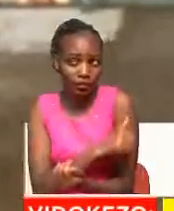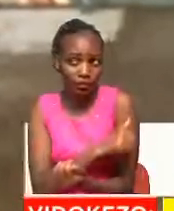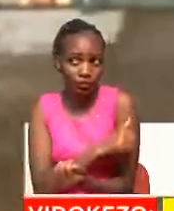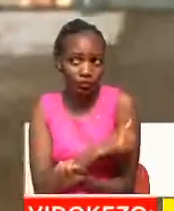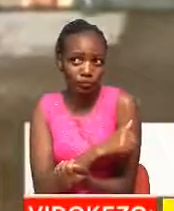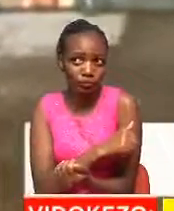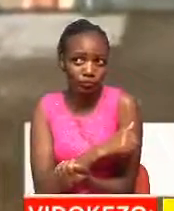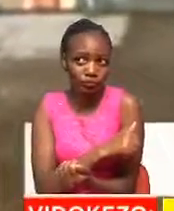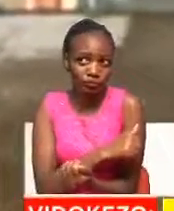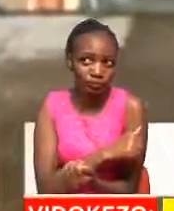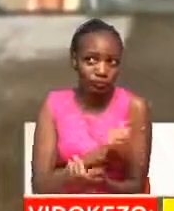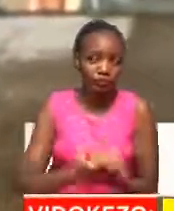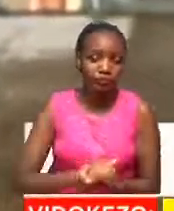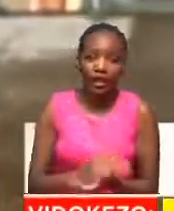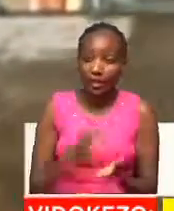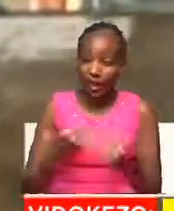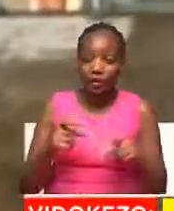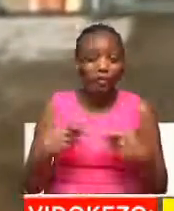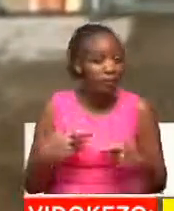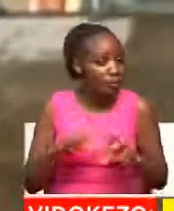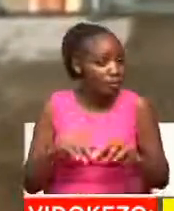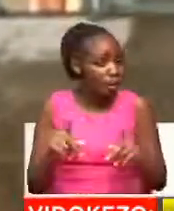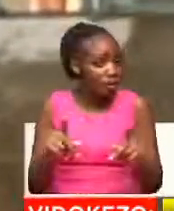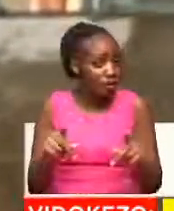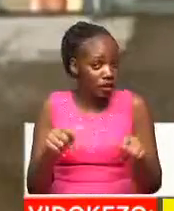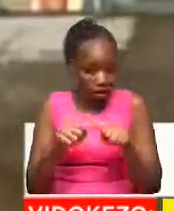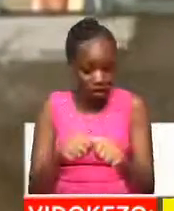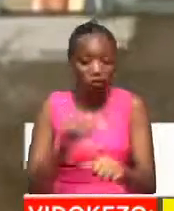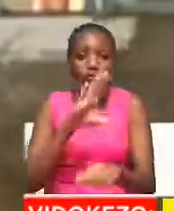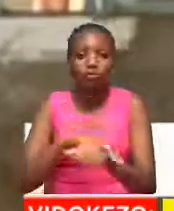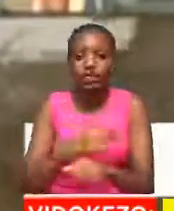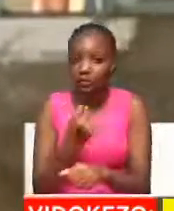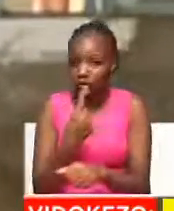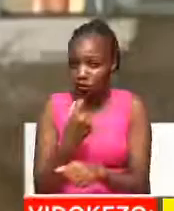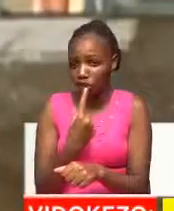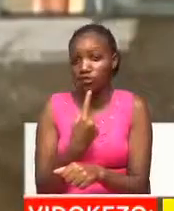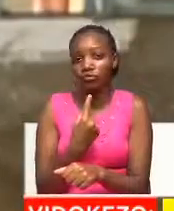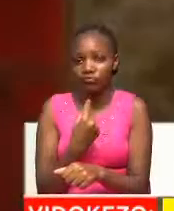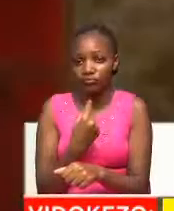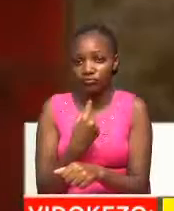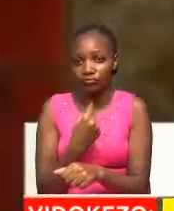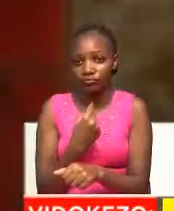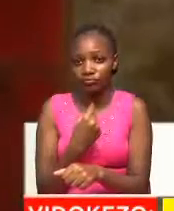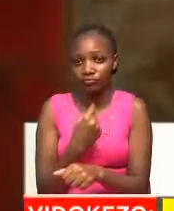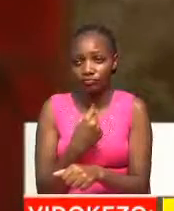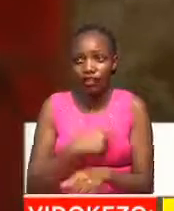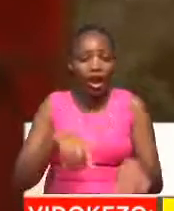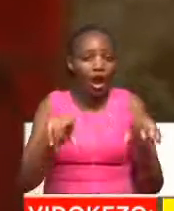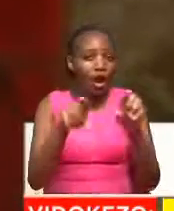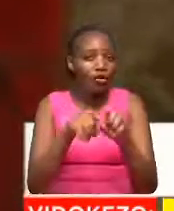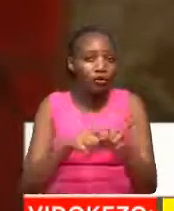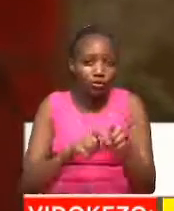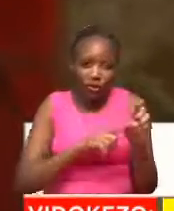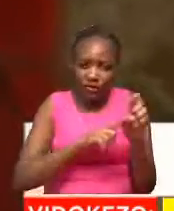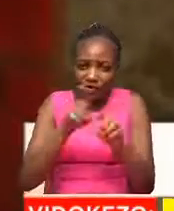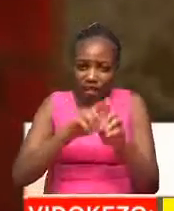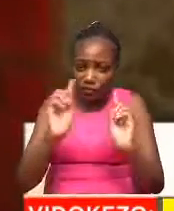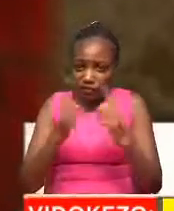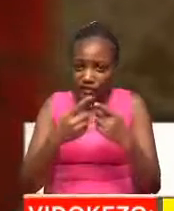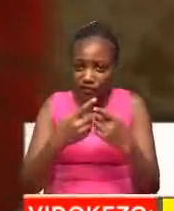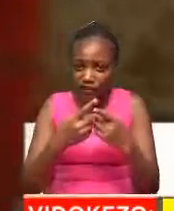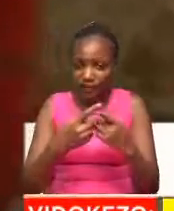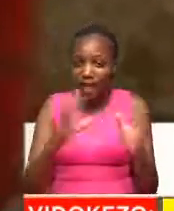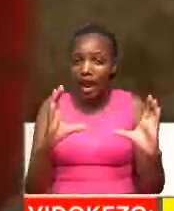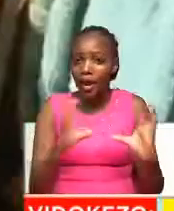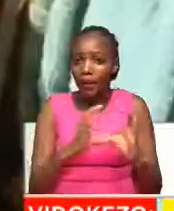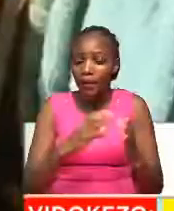out of danger, but they are doing well. Ifo ndi ameniambia. Wamelaumu baadhi ya kampuni za kuuza